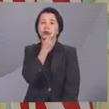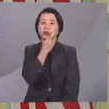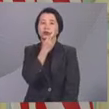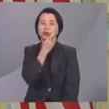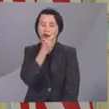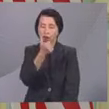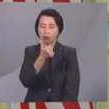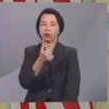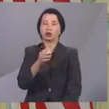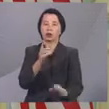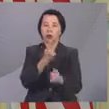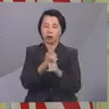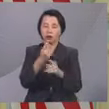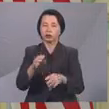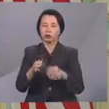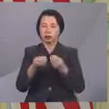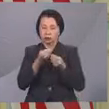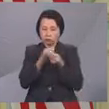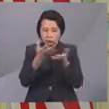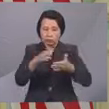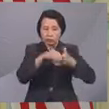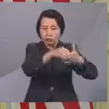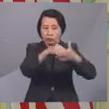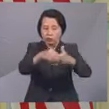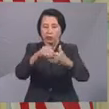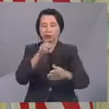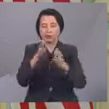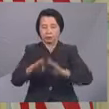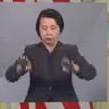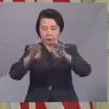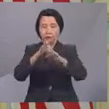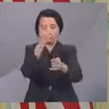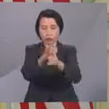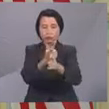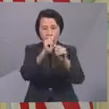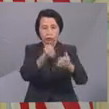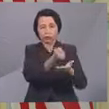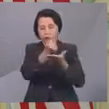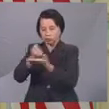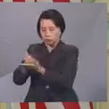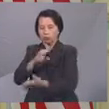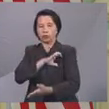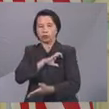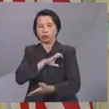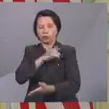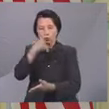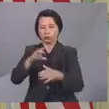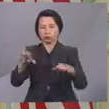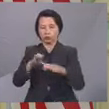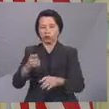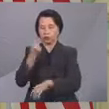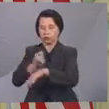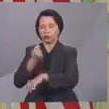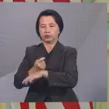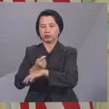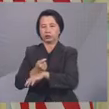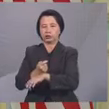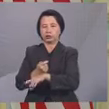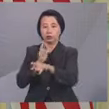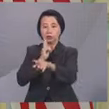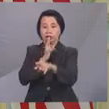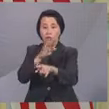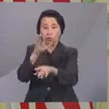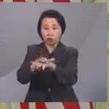Jadi kalau menyebar berita sebenar, ianya boleh membantu pihak polis untuk melaksanakan tugas mereka.